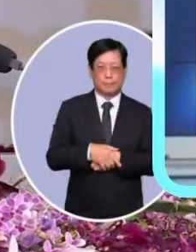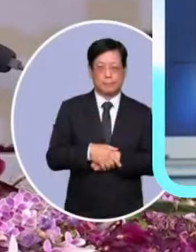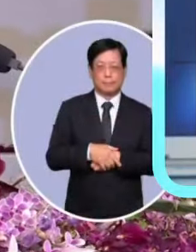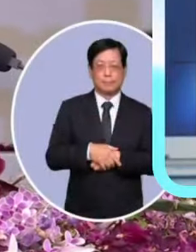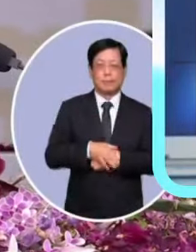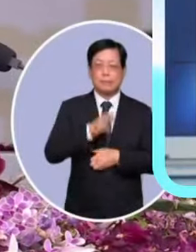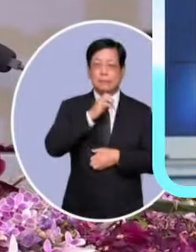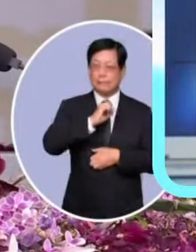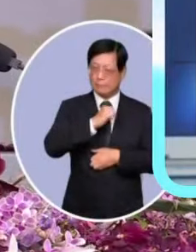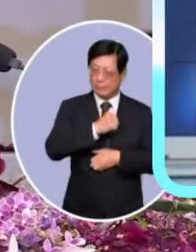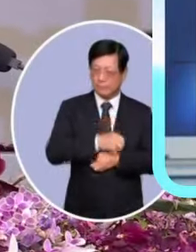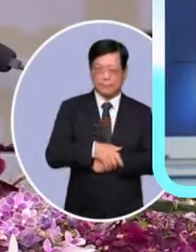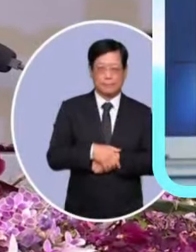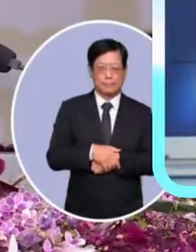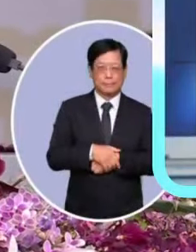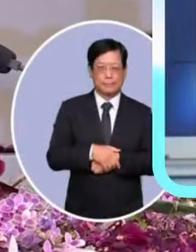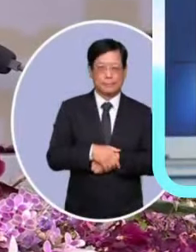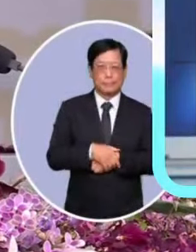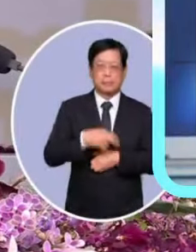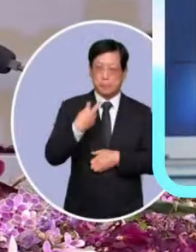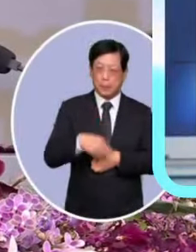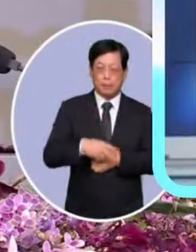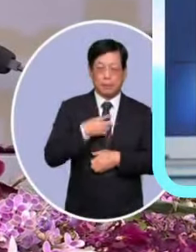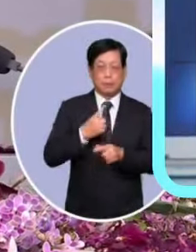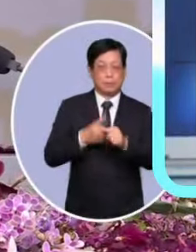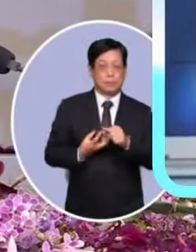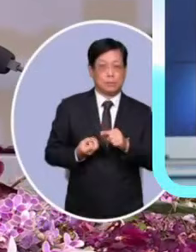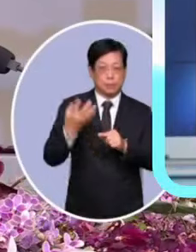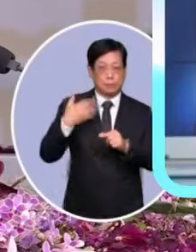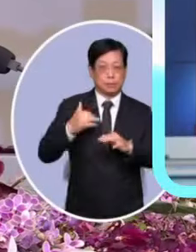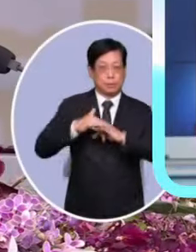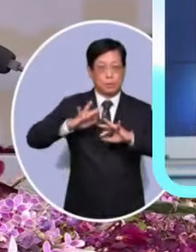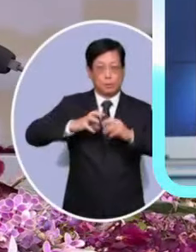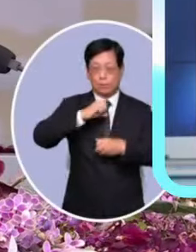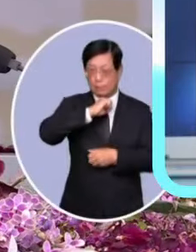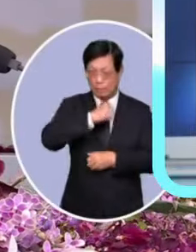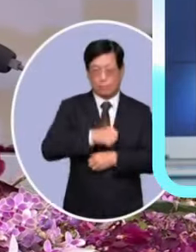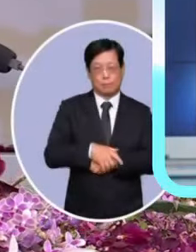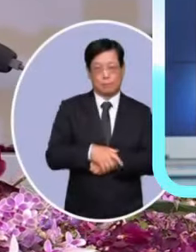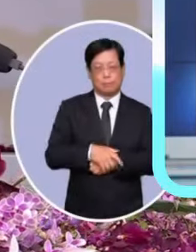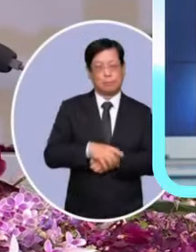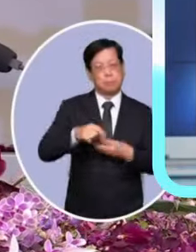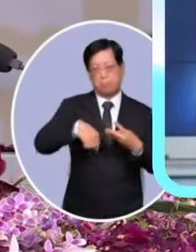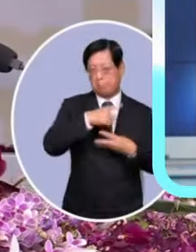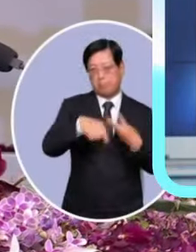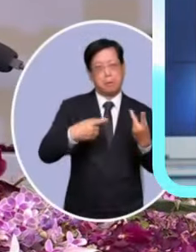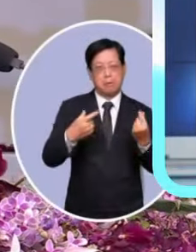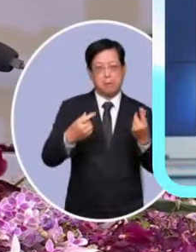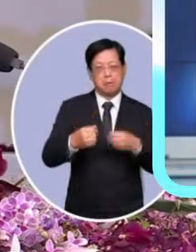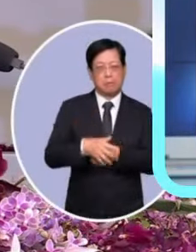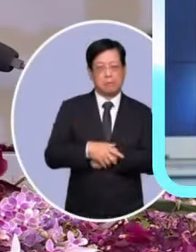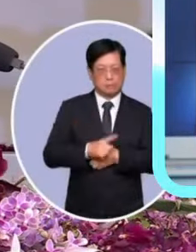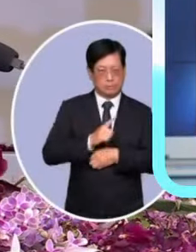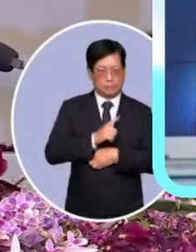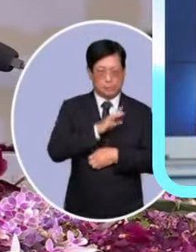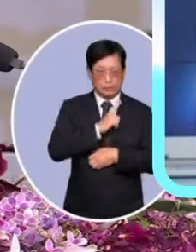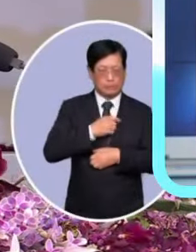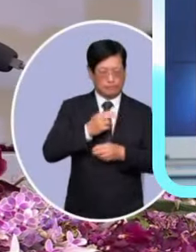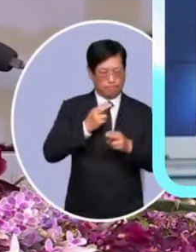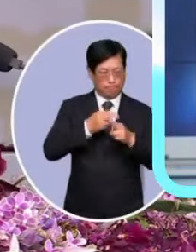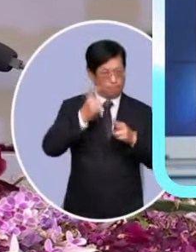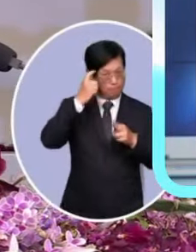没有在做不一样的事，人家一听就知道了啦。所以 光是那些口号有什么用呢？对